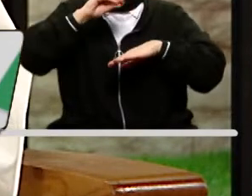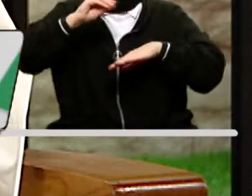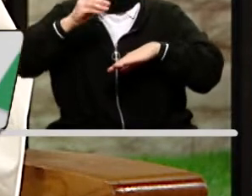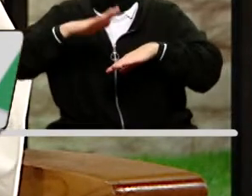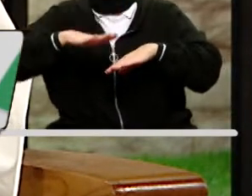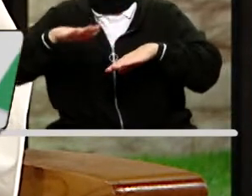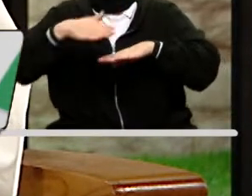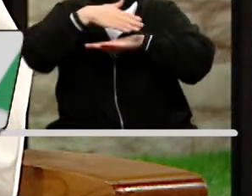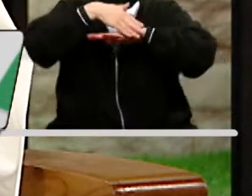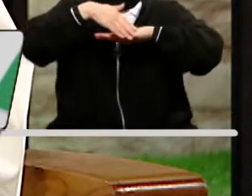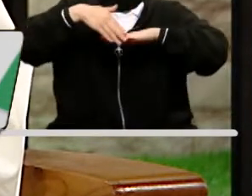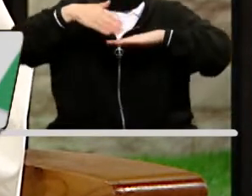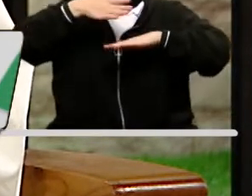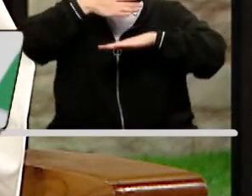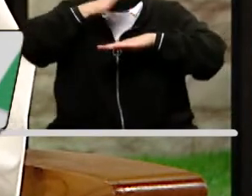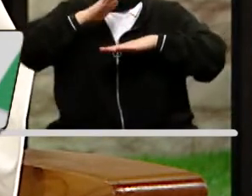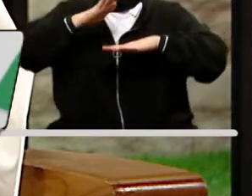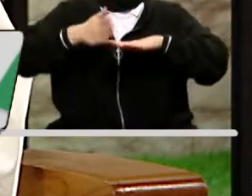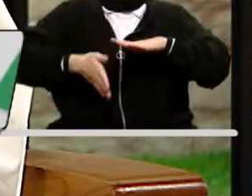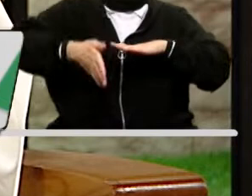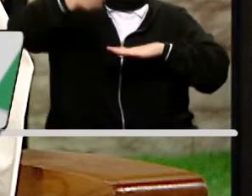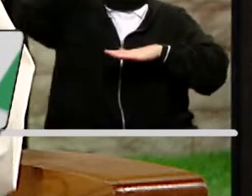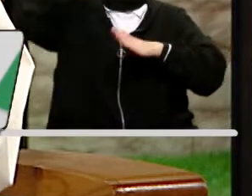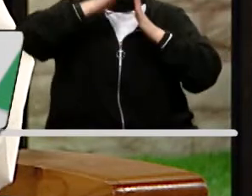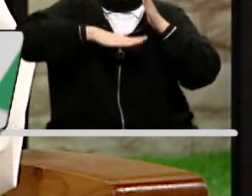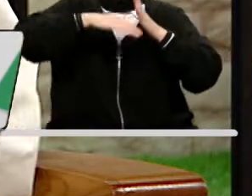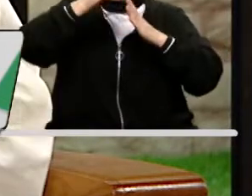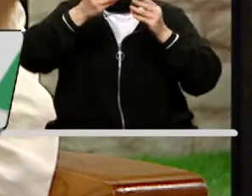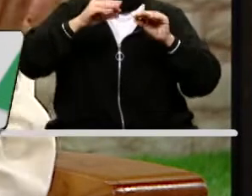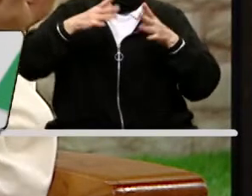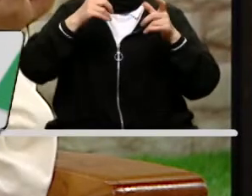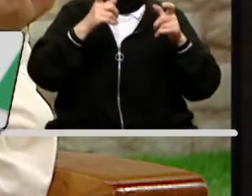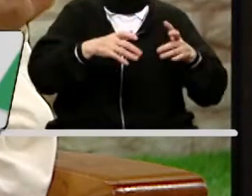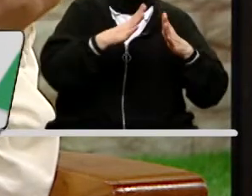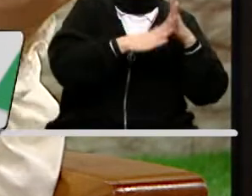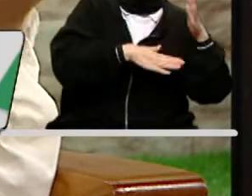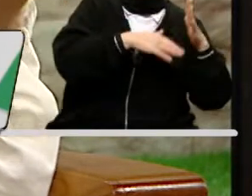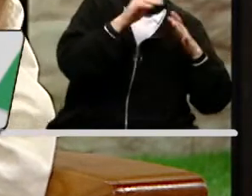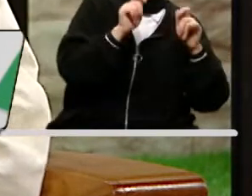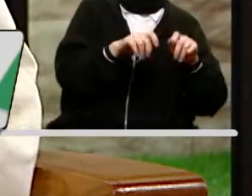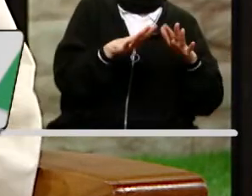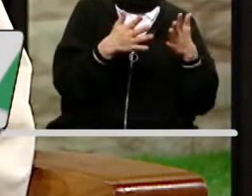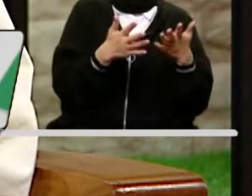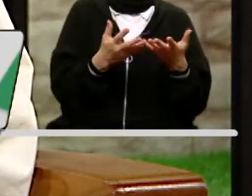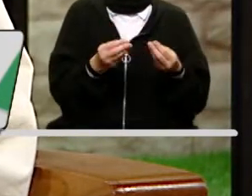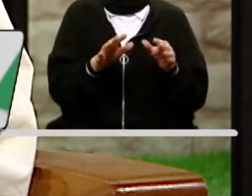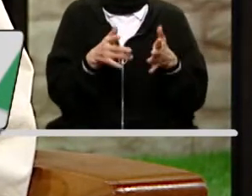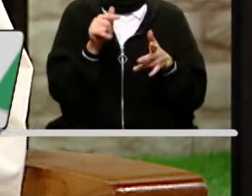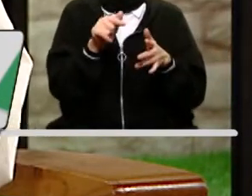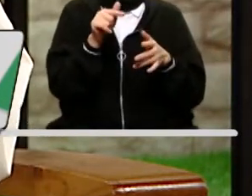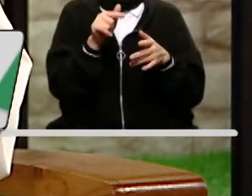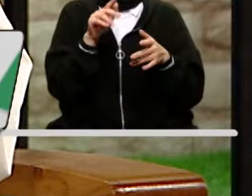duvarı da boyayabilir, yeri de boyayabilir. Evet. Bunu geliştirebilir. Her resim yeteneği varsa zaten onu durdurak bilemezsiniz. Kesin